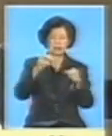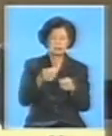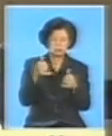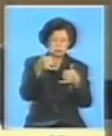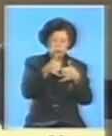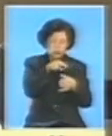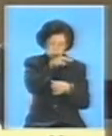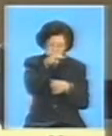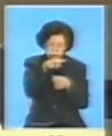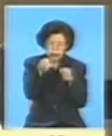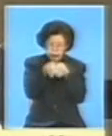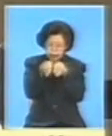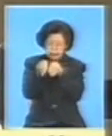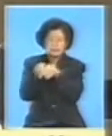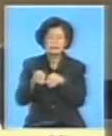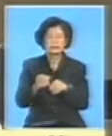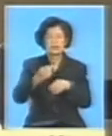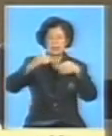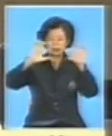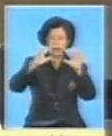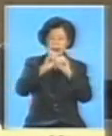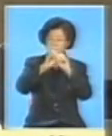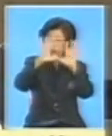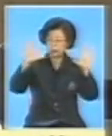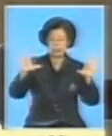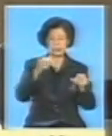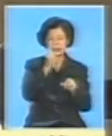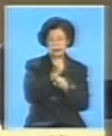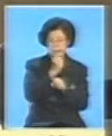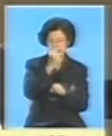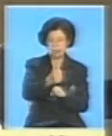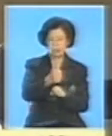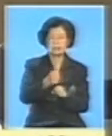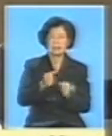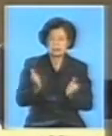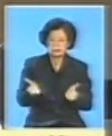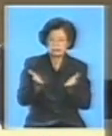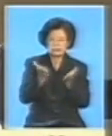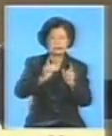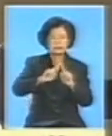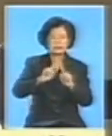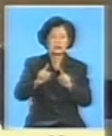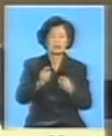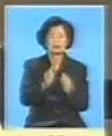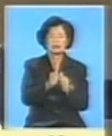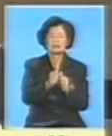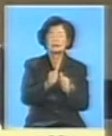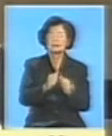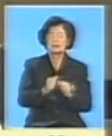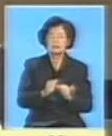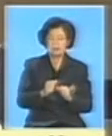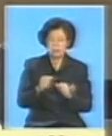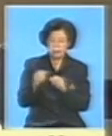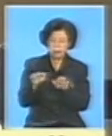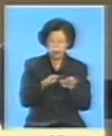ชิดทำให้การทำงานของรัฐบาลมีความโปร่งใสมีประสิทธิภาพขับเคลื่อนทุกอย่างนะครับทุกมิติและก็พร้อมรับการ